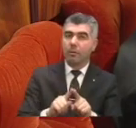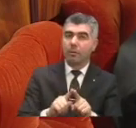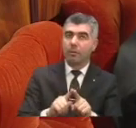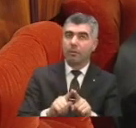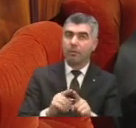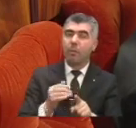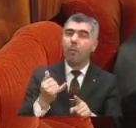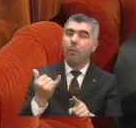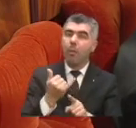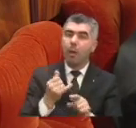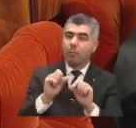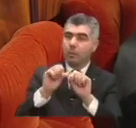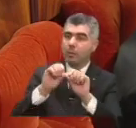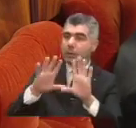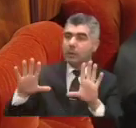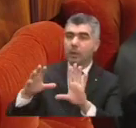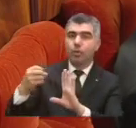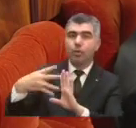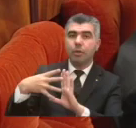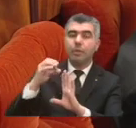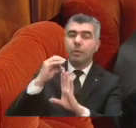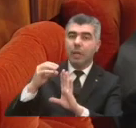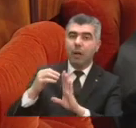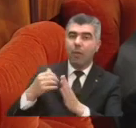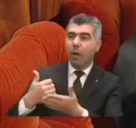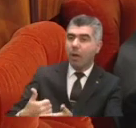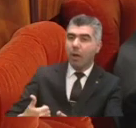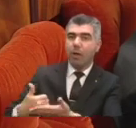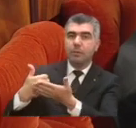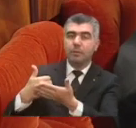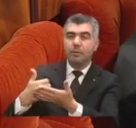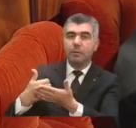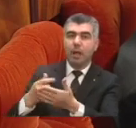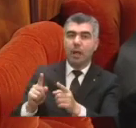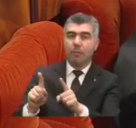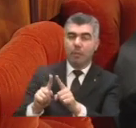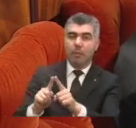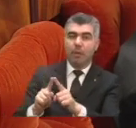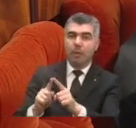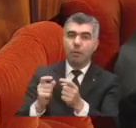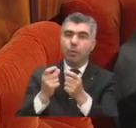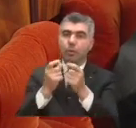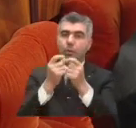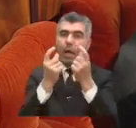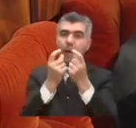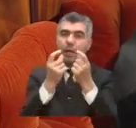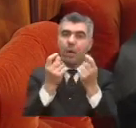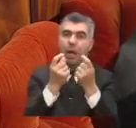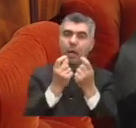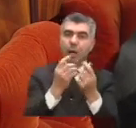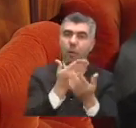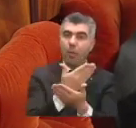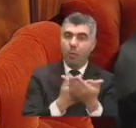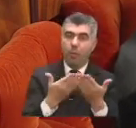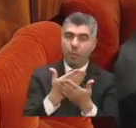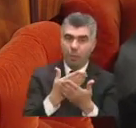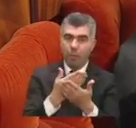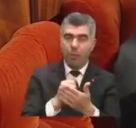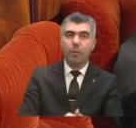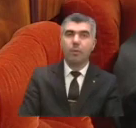الطاقة المتجددة اللي من شأنها كذلك. لأن ملي كنشوفوا التنافسية ديال هاد الشركات، كاين كذلك